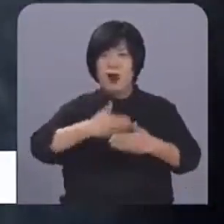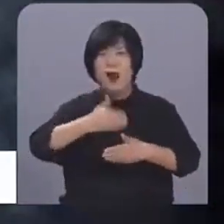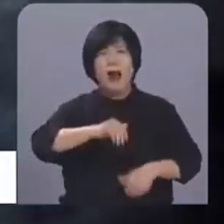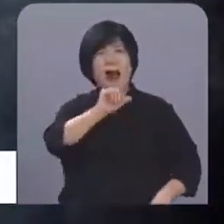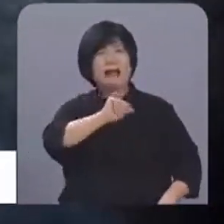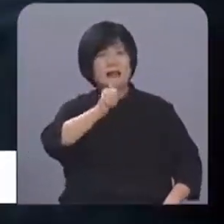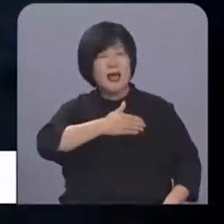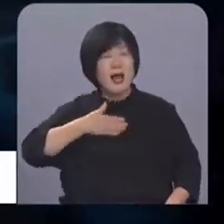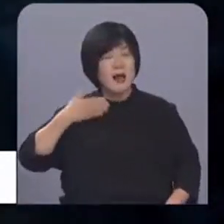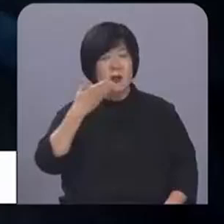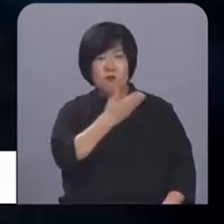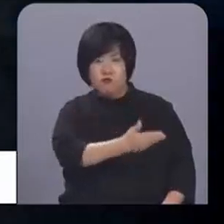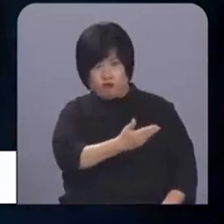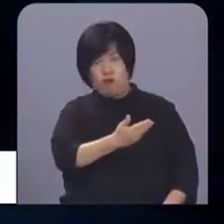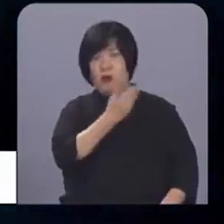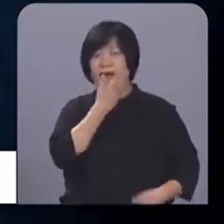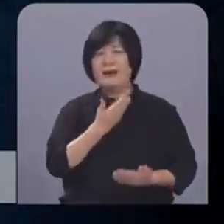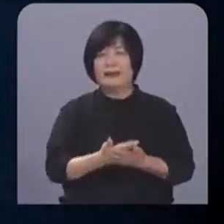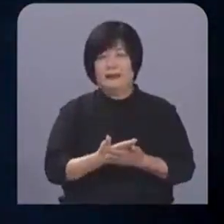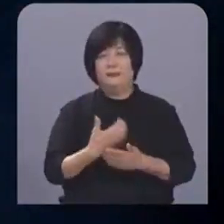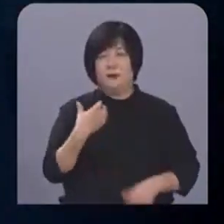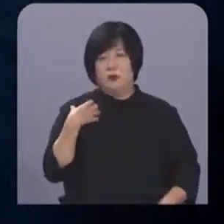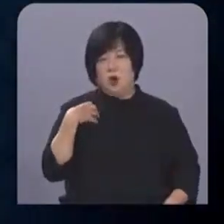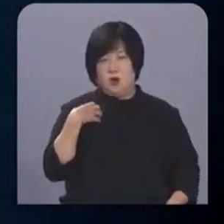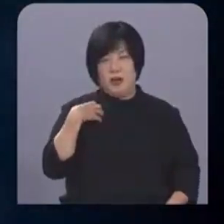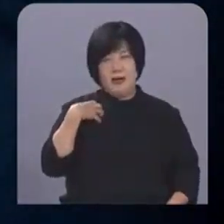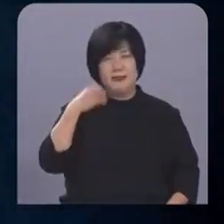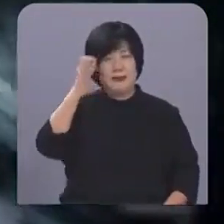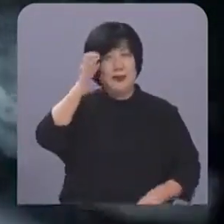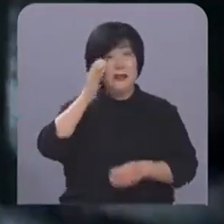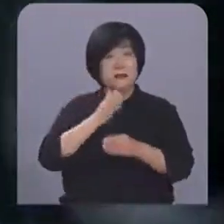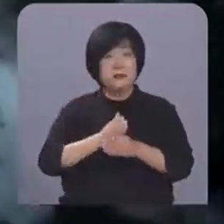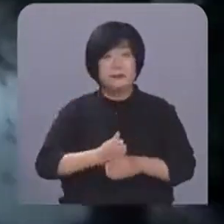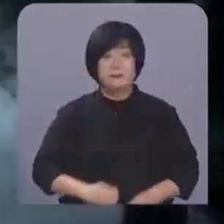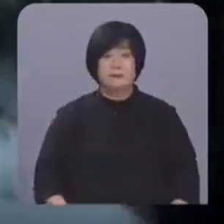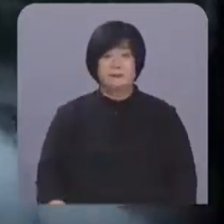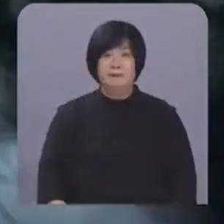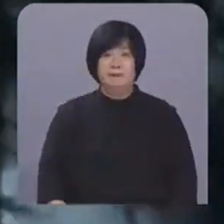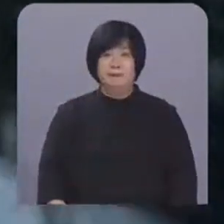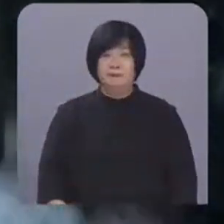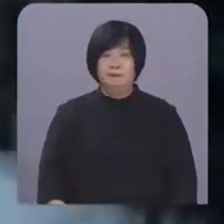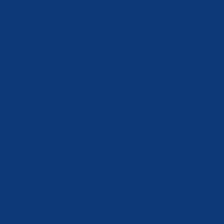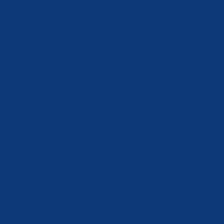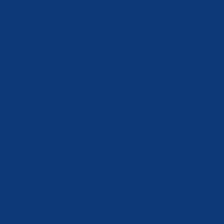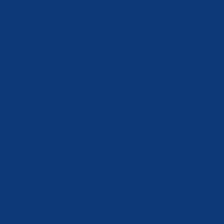핵심 가교 역할을 톡톡히 할 것으로 기대를 모으고 있습니다. KBS 뉴스 장성길입니다.